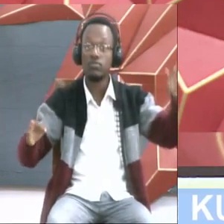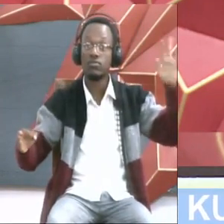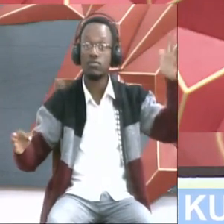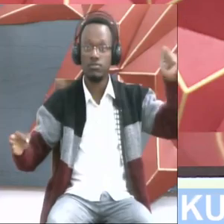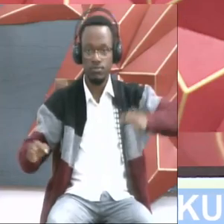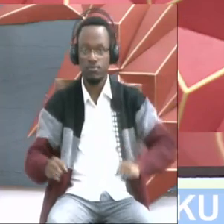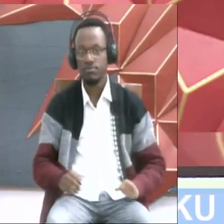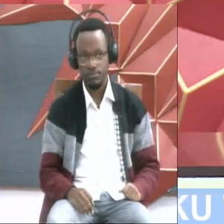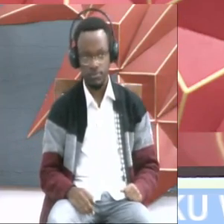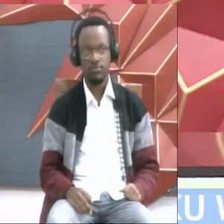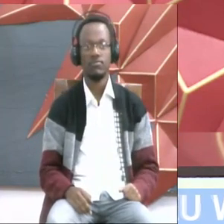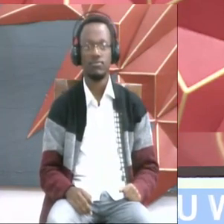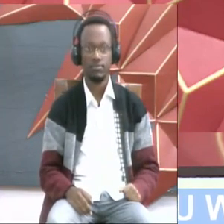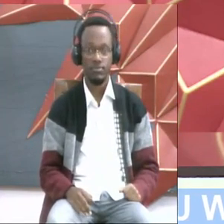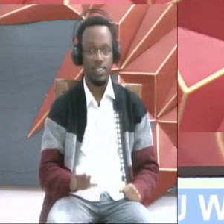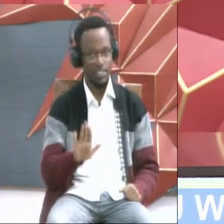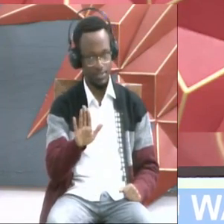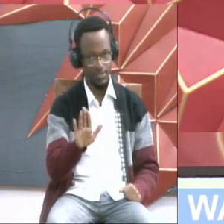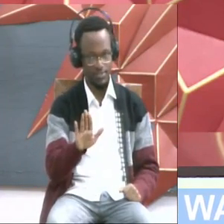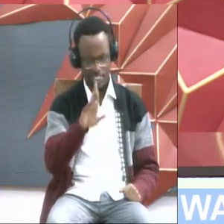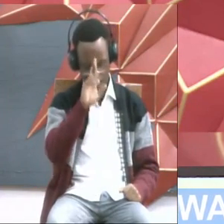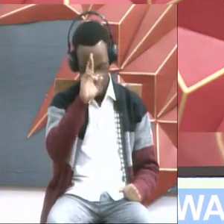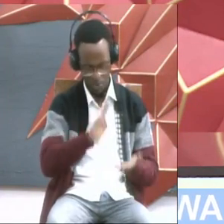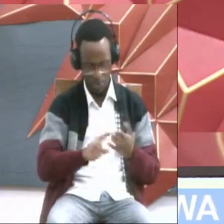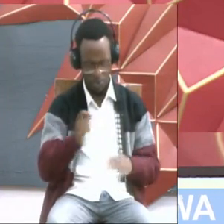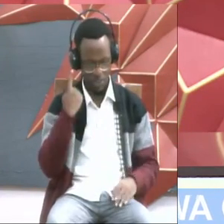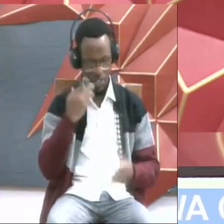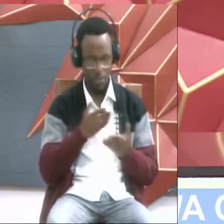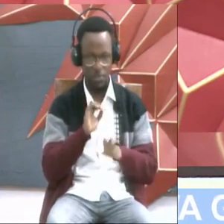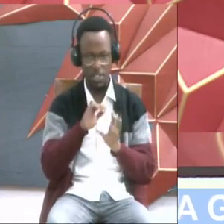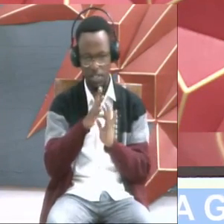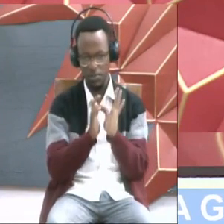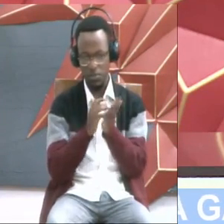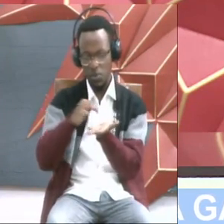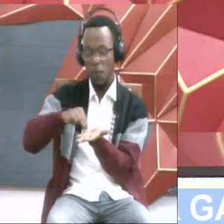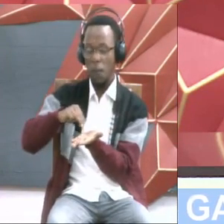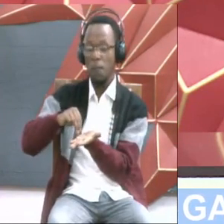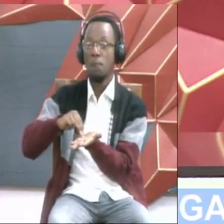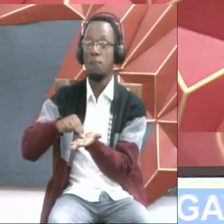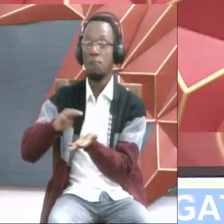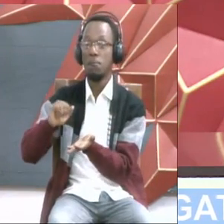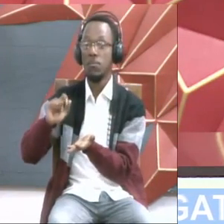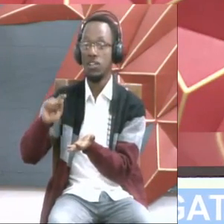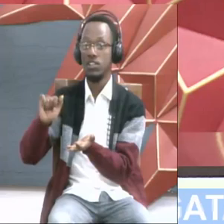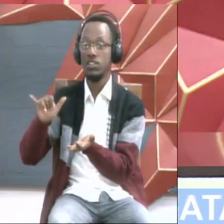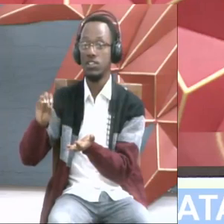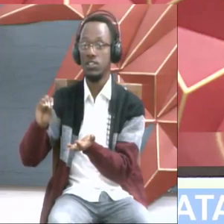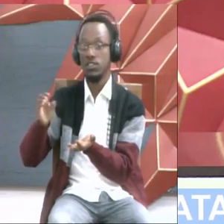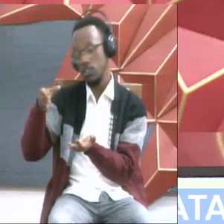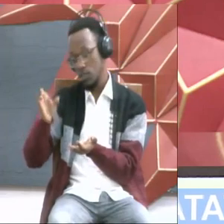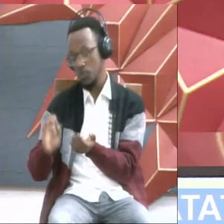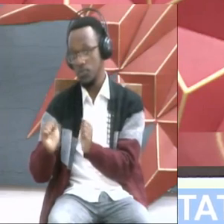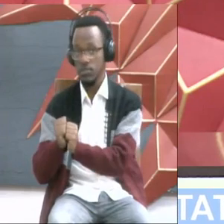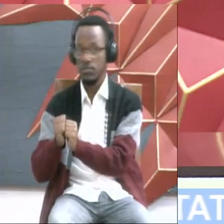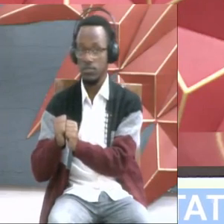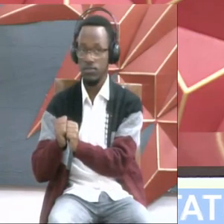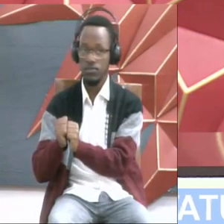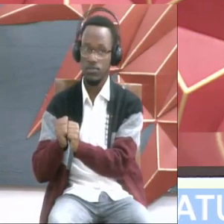amen tubisubiremo babyumve byanditse muri Matayo igice cya